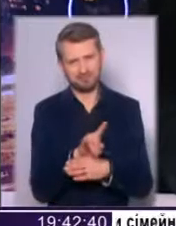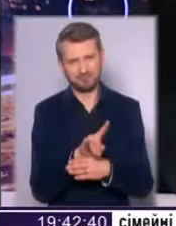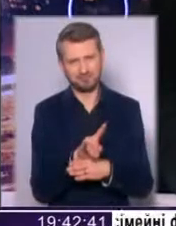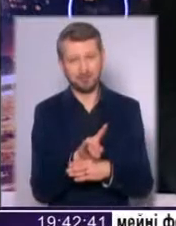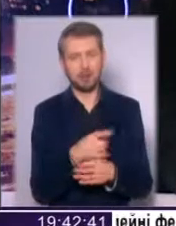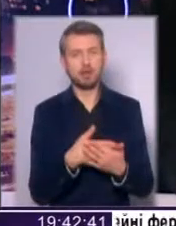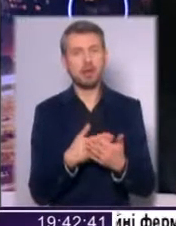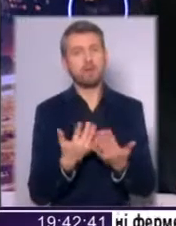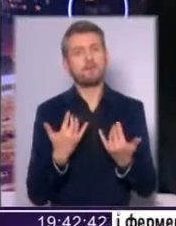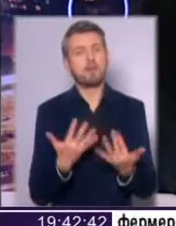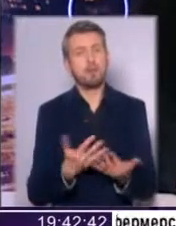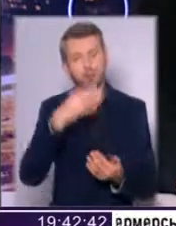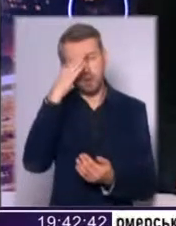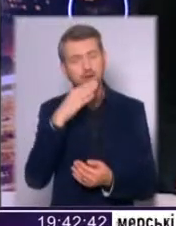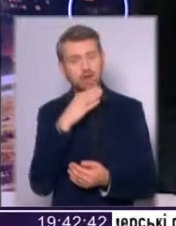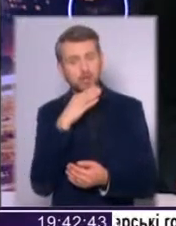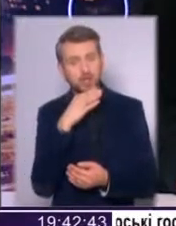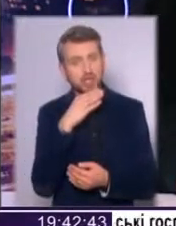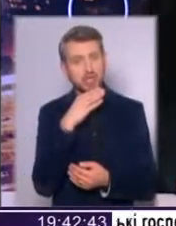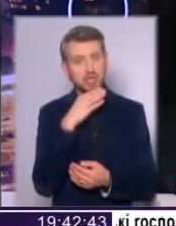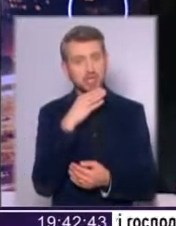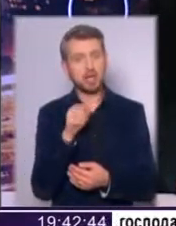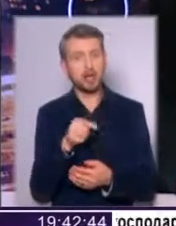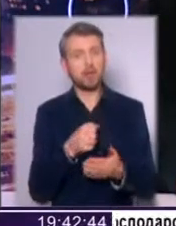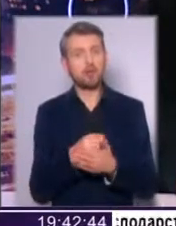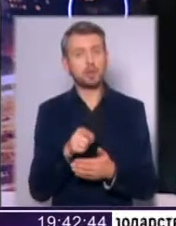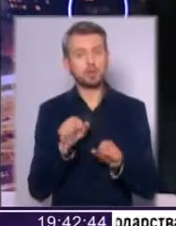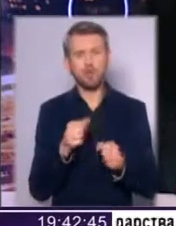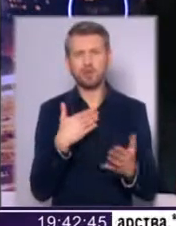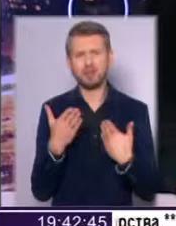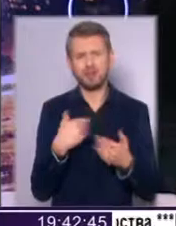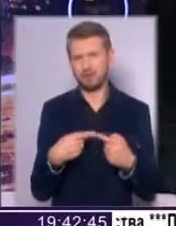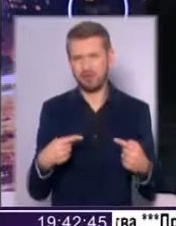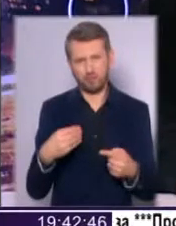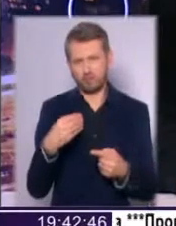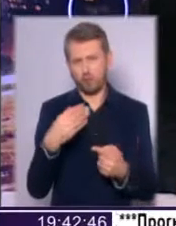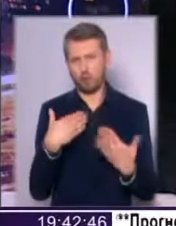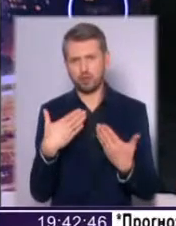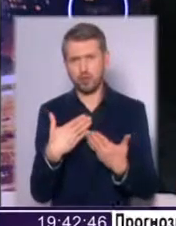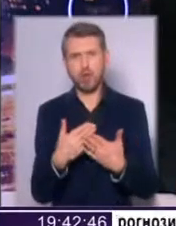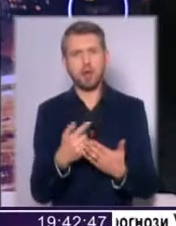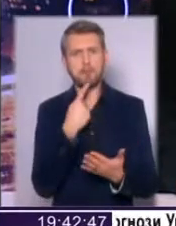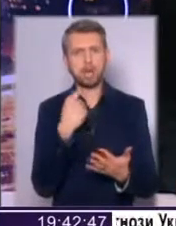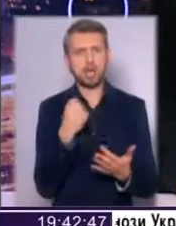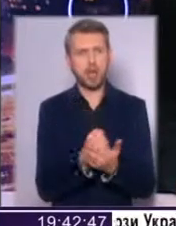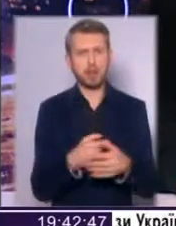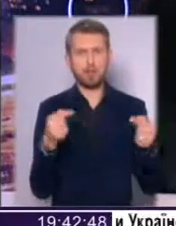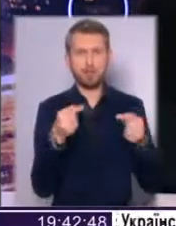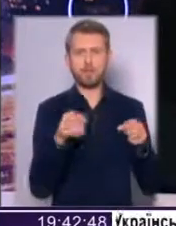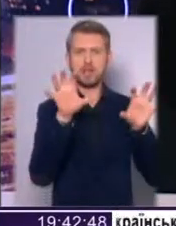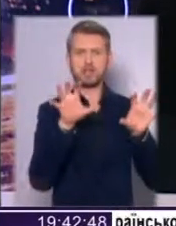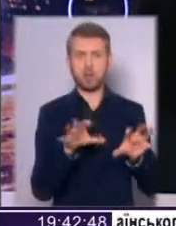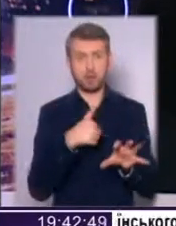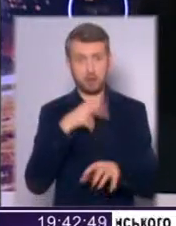ті ж самі вимоги «Батьківщини», до них можна ставитись як завгодно, але це вимоги прийняти певні закони, які я